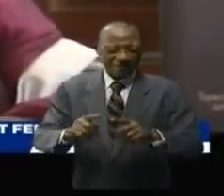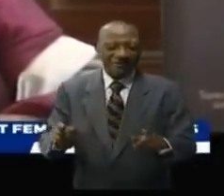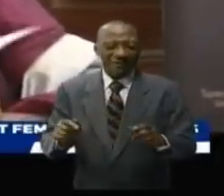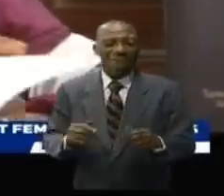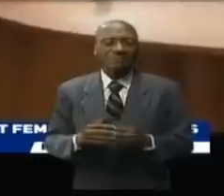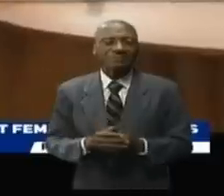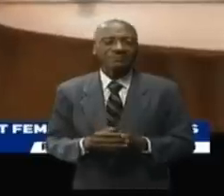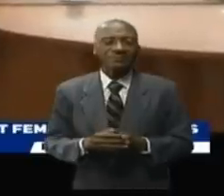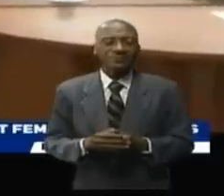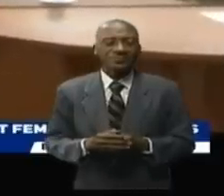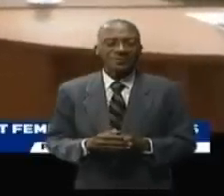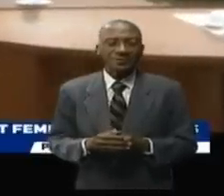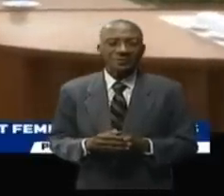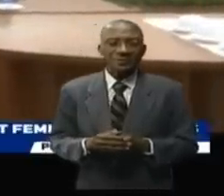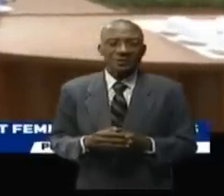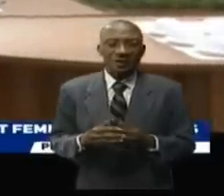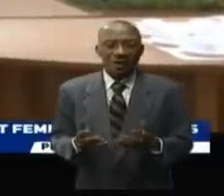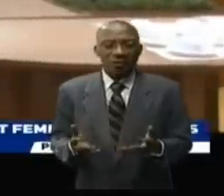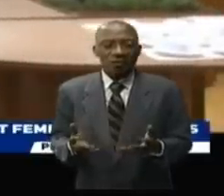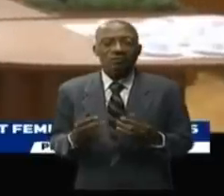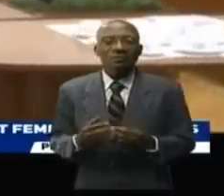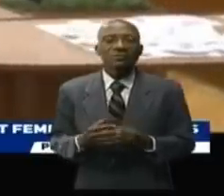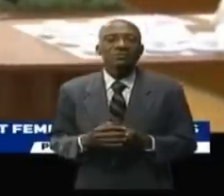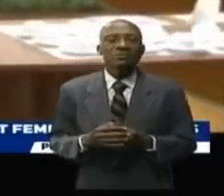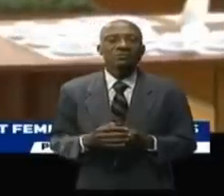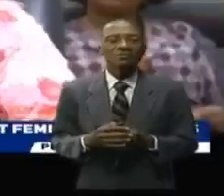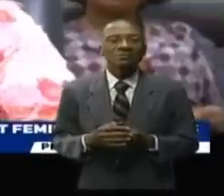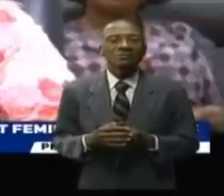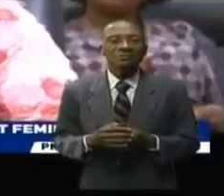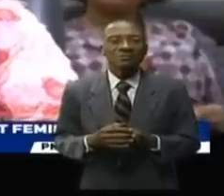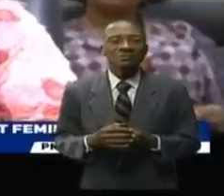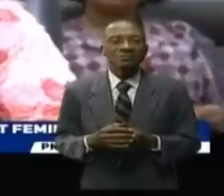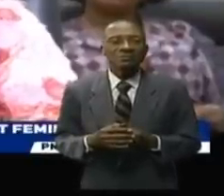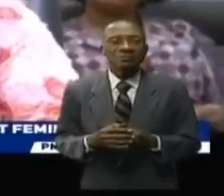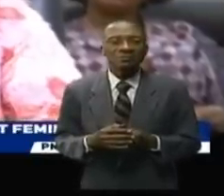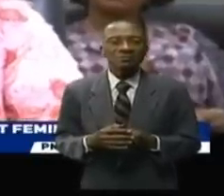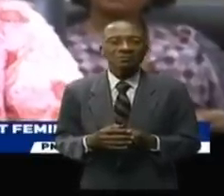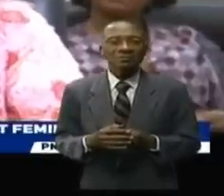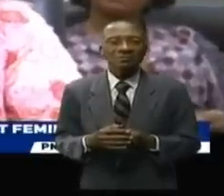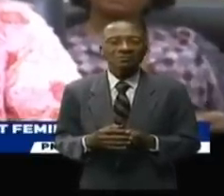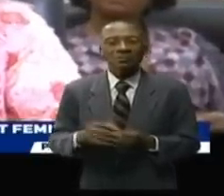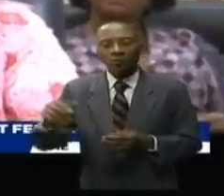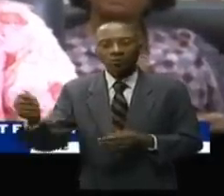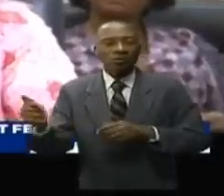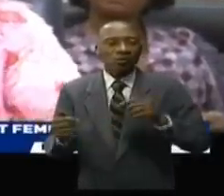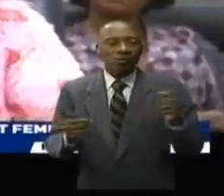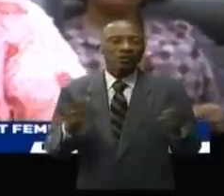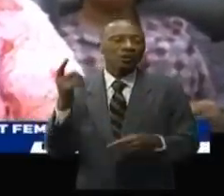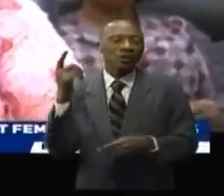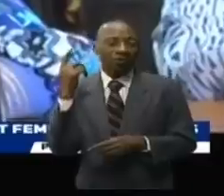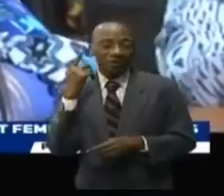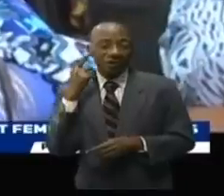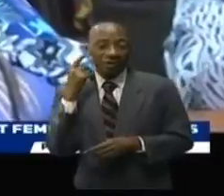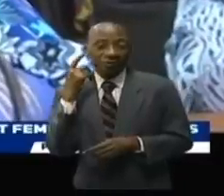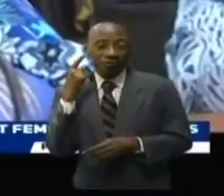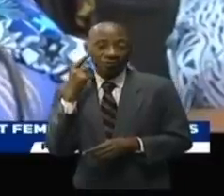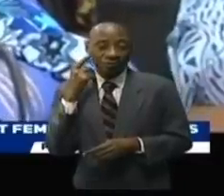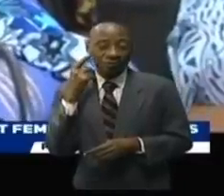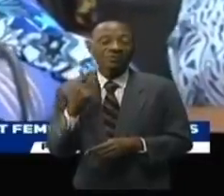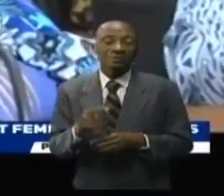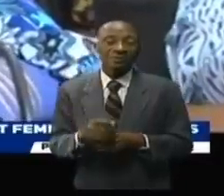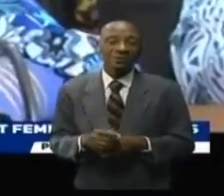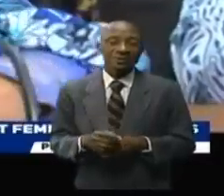Les G100 est composé de ces femmes influentes et ambitieuses qui prônent la parité et l'autonomisation de la femme dans la